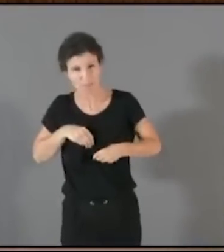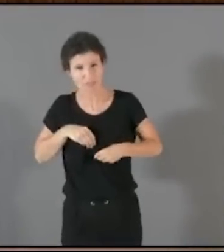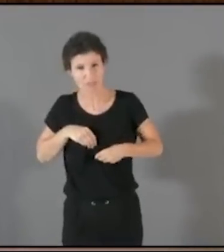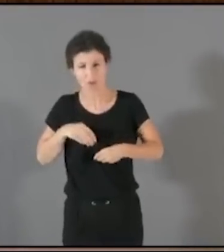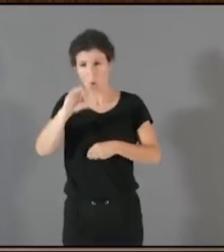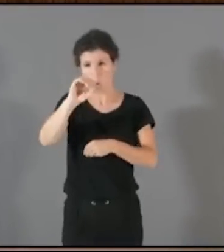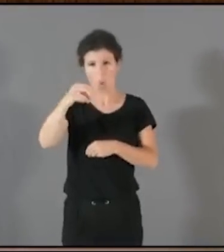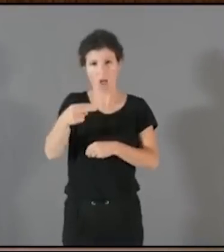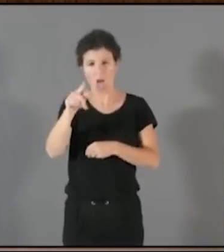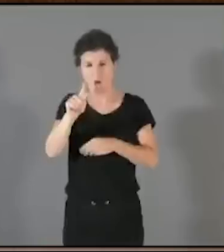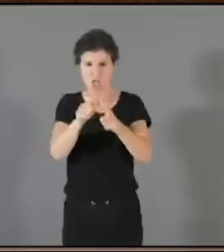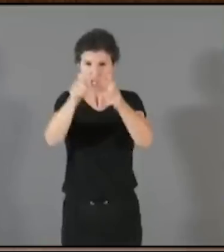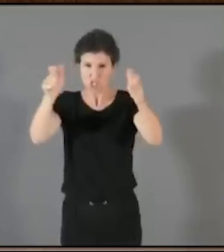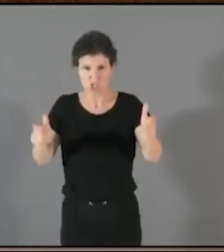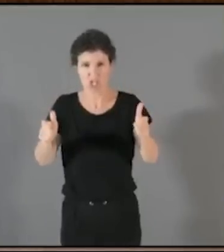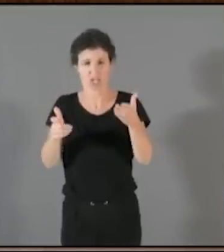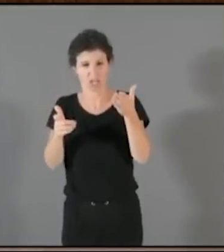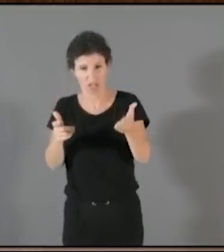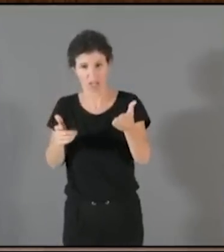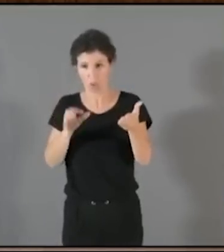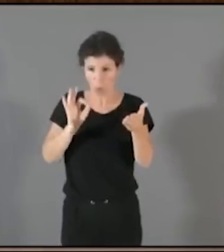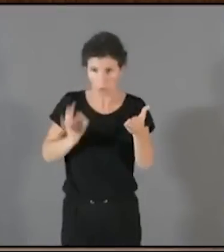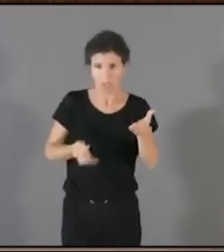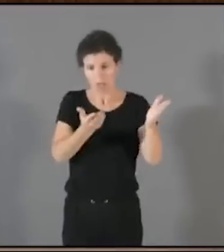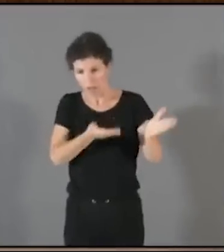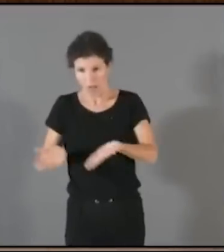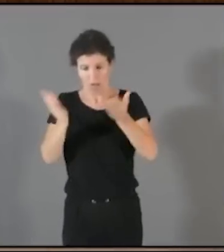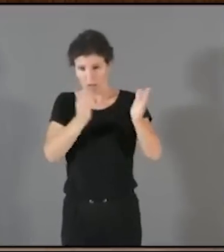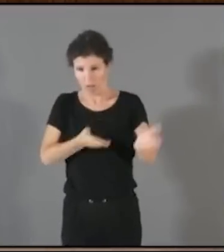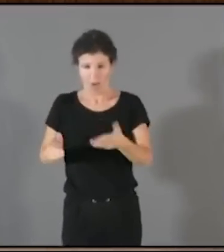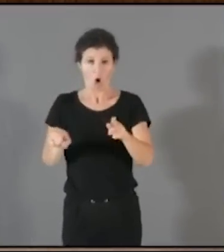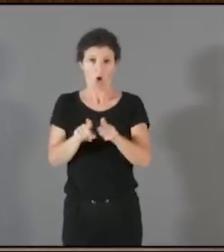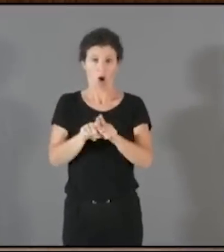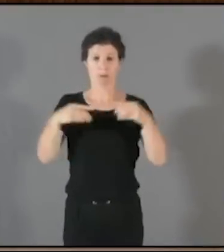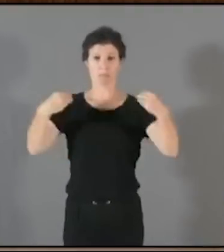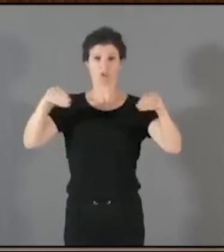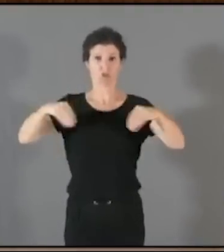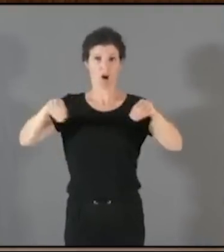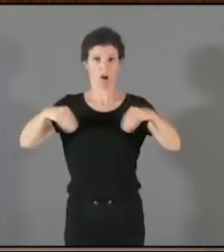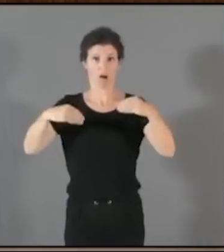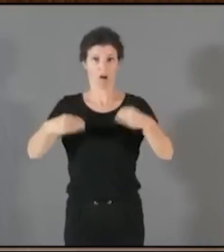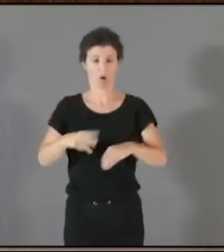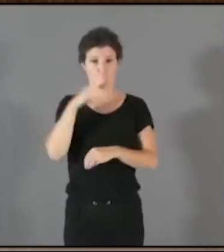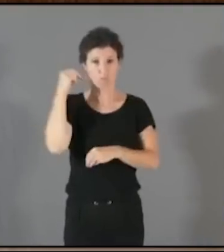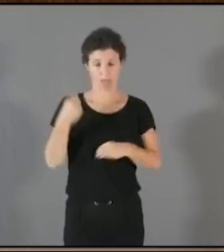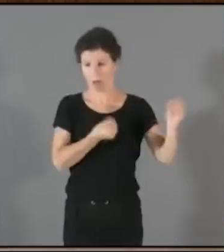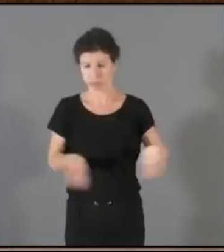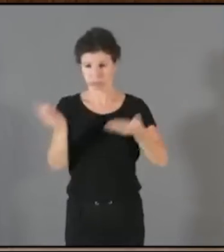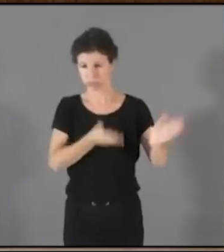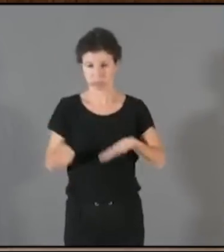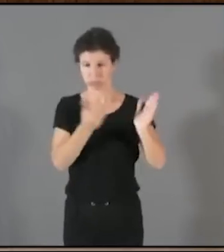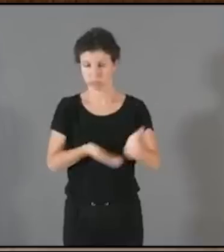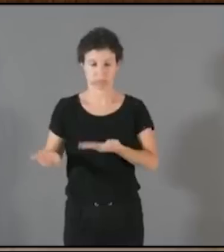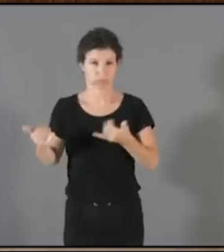débarquent systématiquement, ce qui est en réalité une cargaison humaine sur les seules côtes européennes.